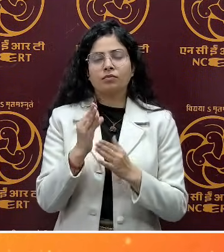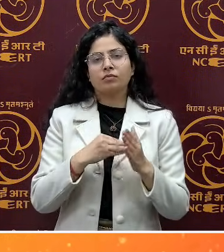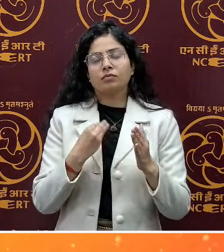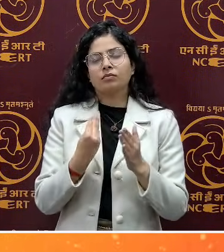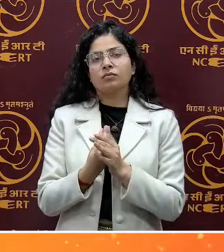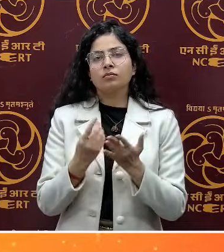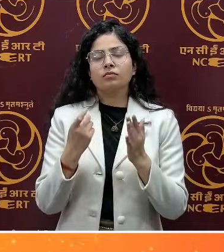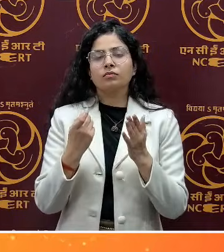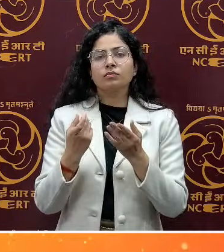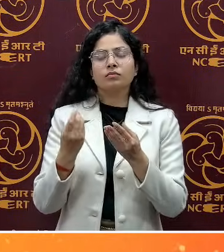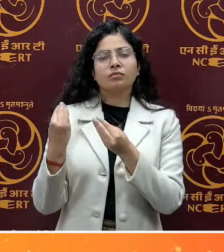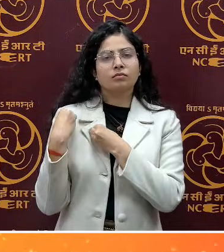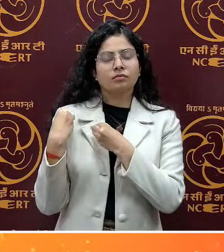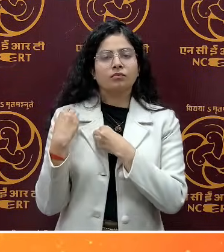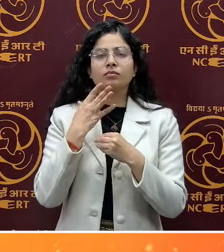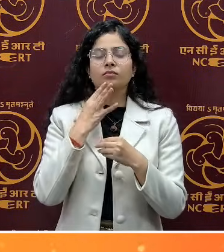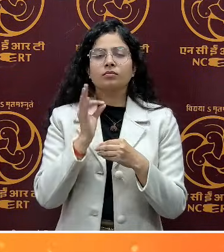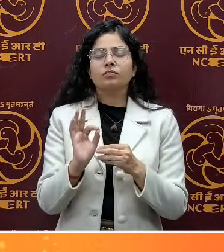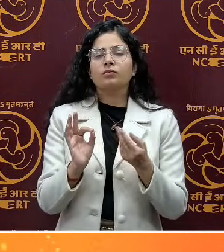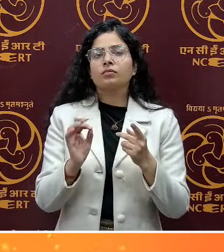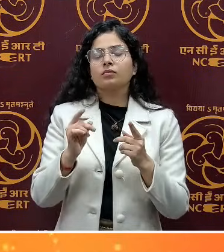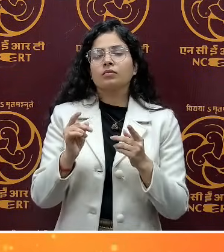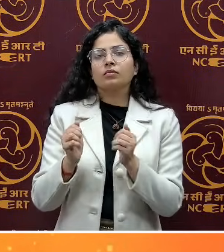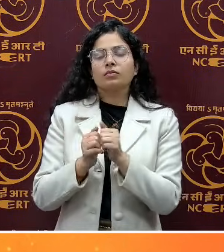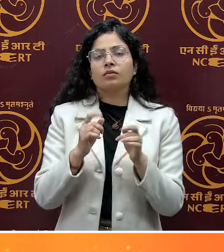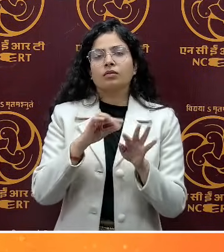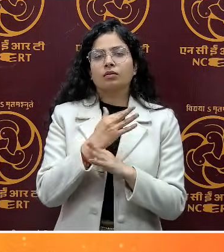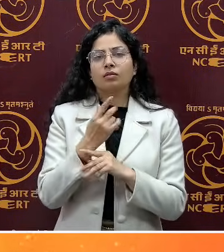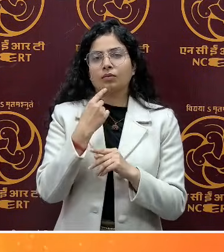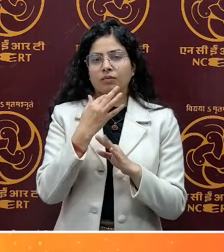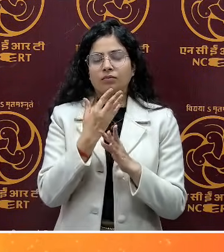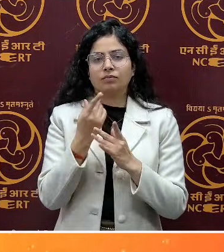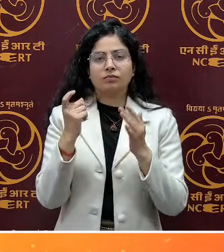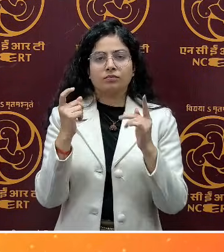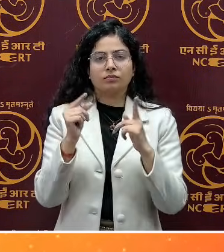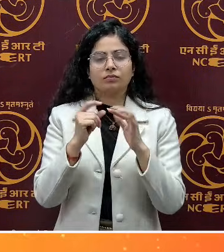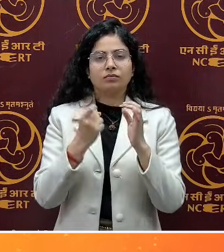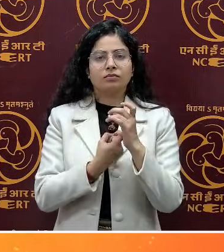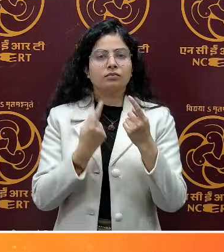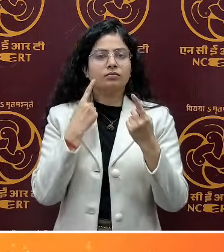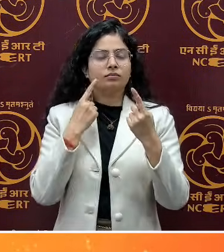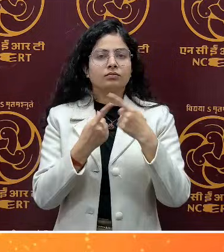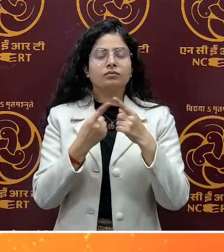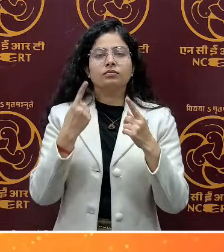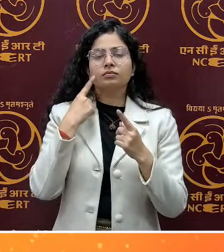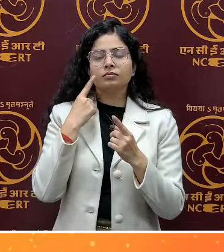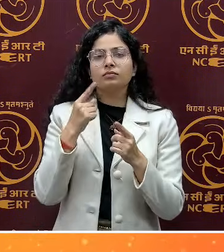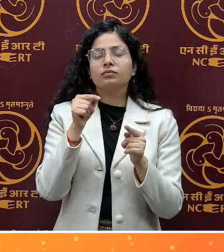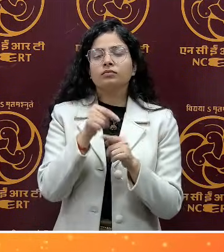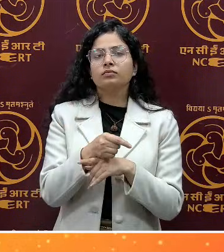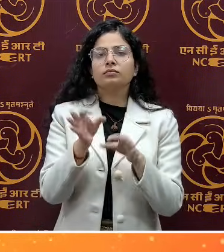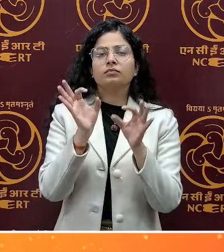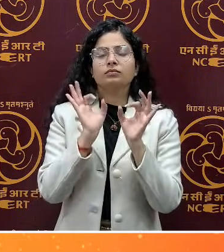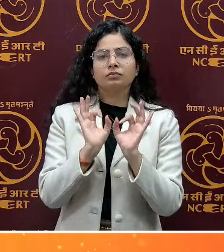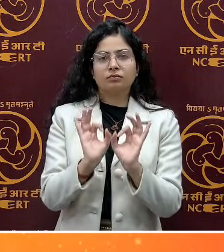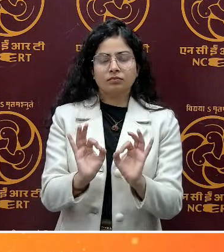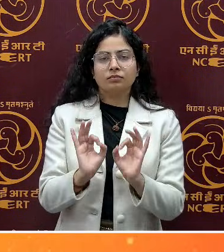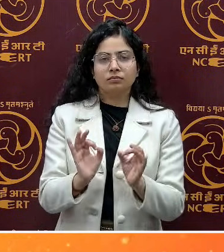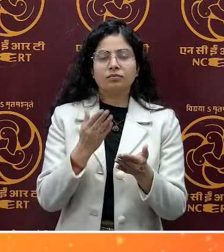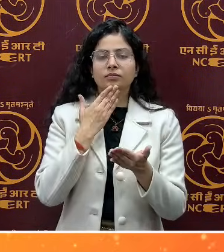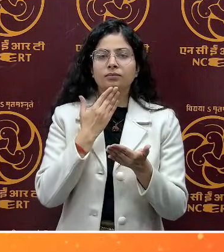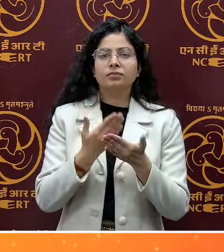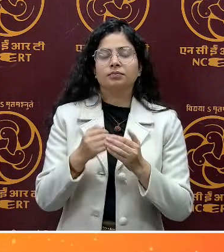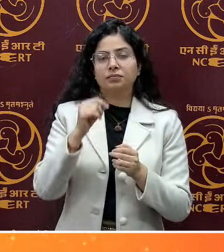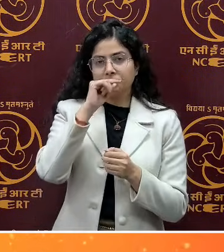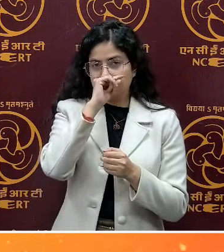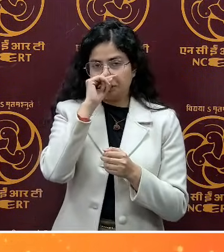important. We are with ma'am Miss Priti Maan from Bharati Public School, GRH Marg. मैम, इस बेहतरीन सेशन के लिए आपका बहुत बहुत धन्यवाद